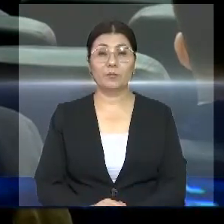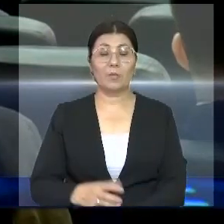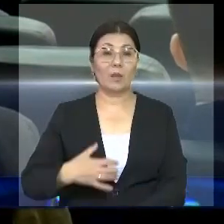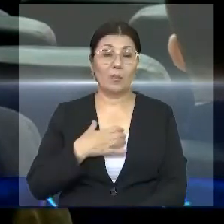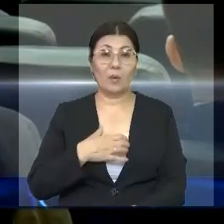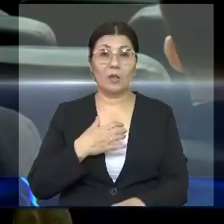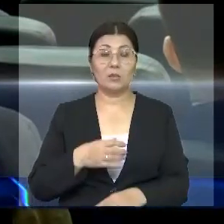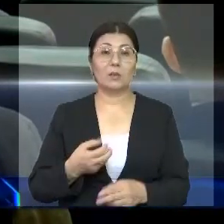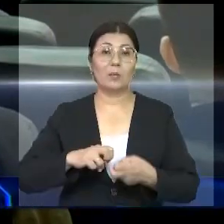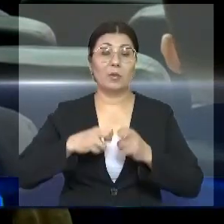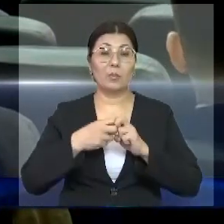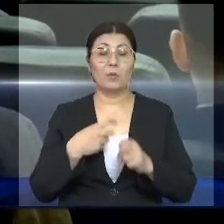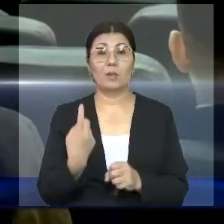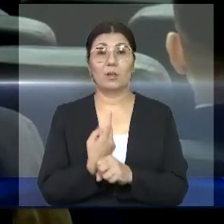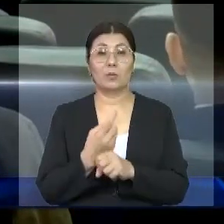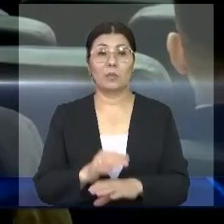саналады.